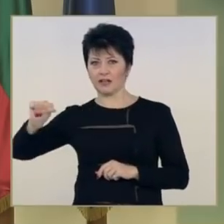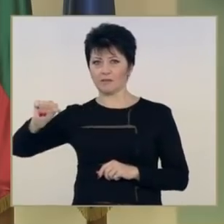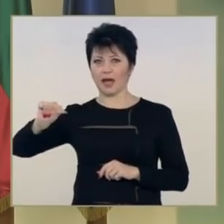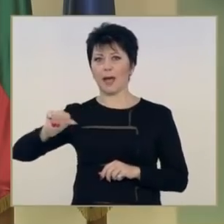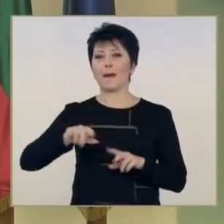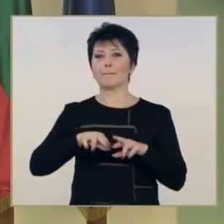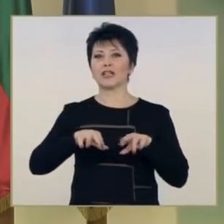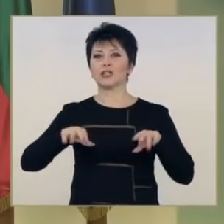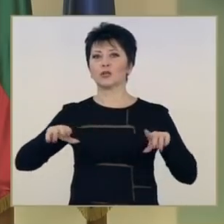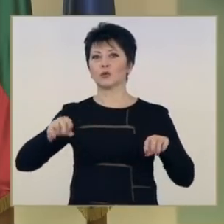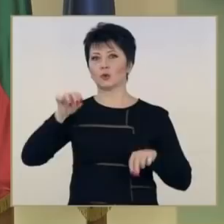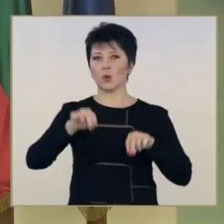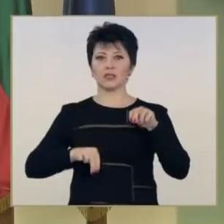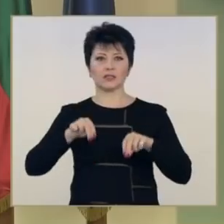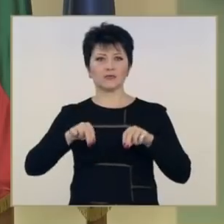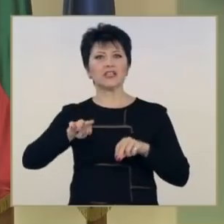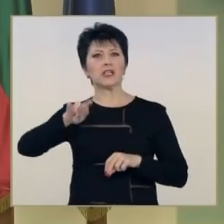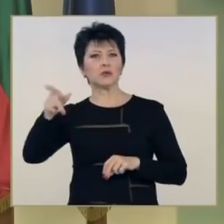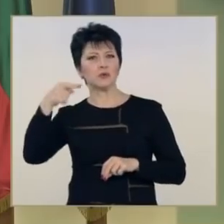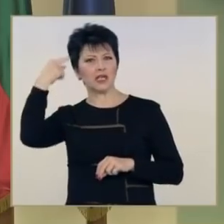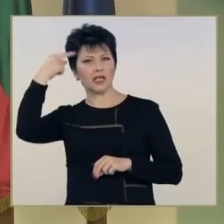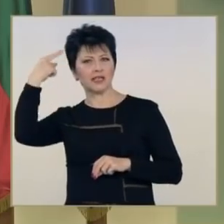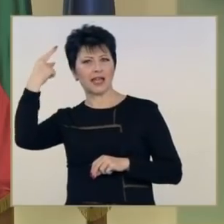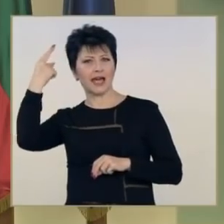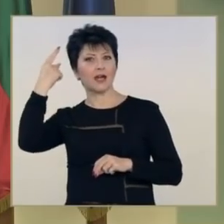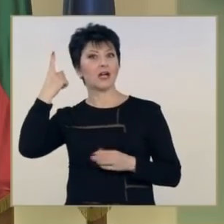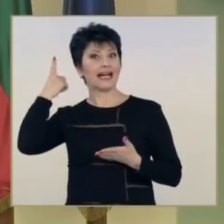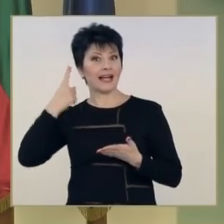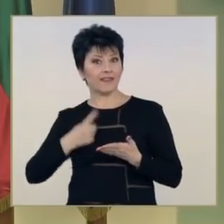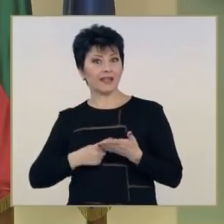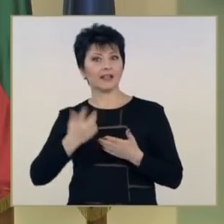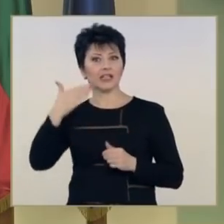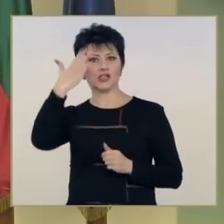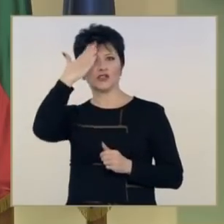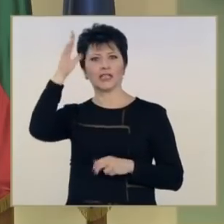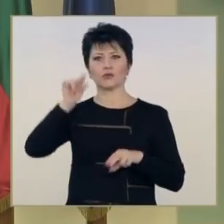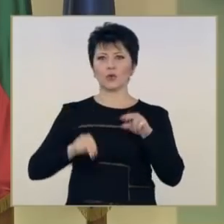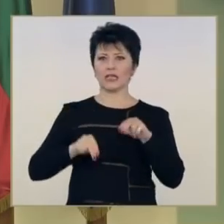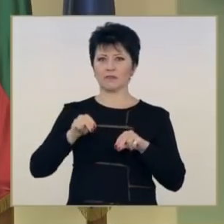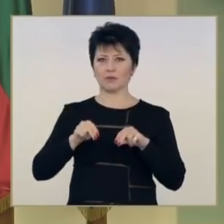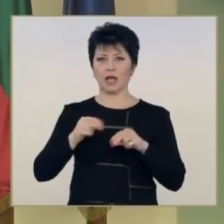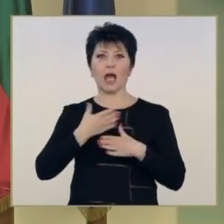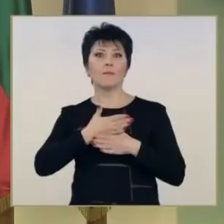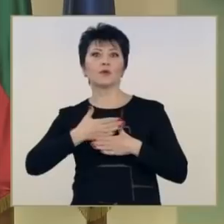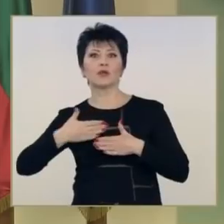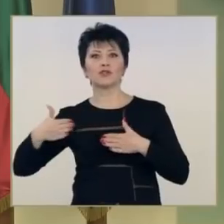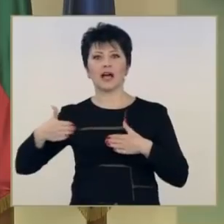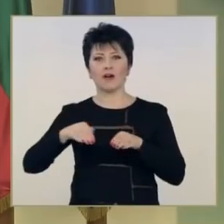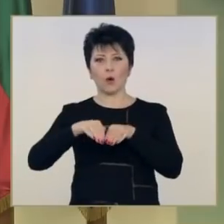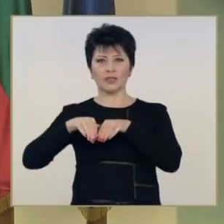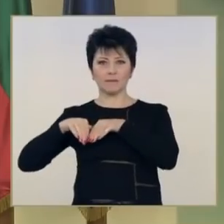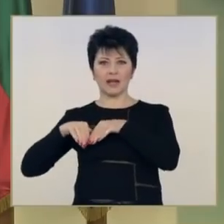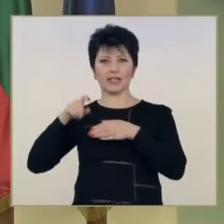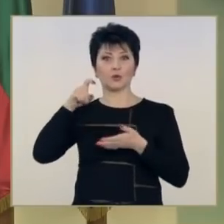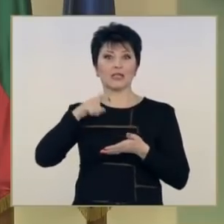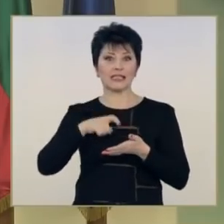други идеи, гарантиращи честни избори. Продължава отстъплението на закона и справедливостта пред